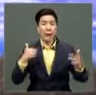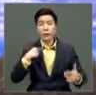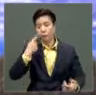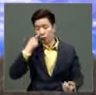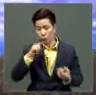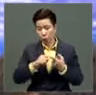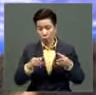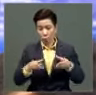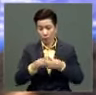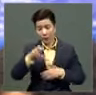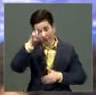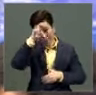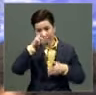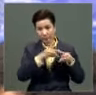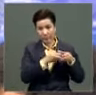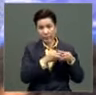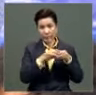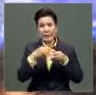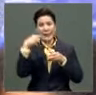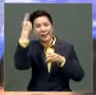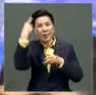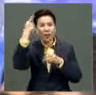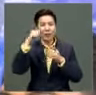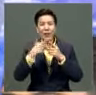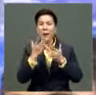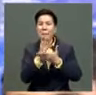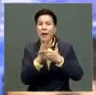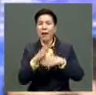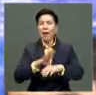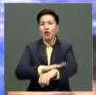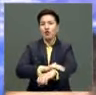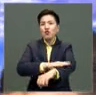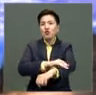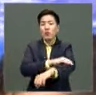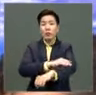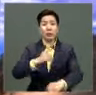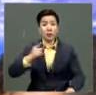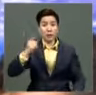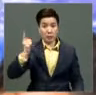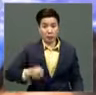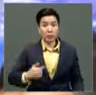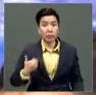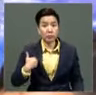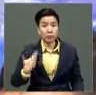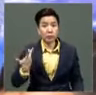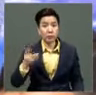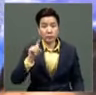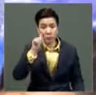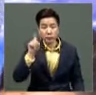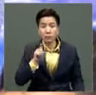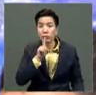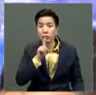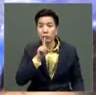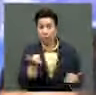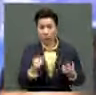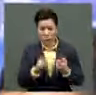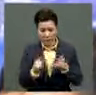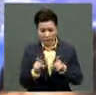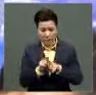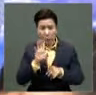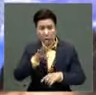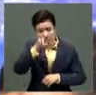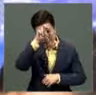คณะของชาวอียิปต์เนี่ยฮะได้ไปเที่ยวสถานบันเทิงในกึ่งของอาบอบนวดด้วยข้อเท็จจริงเป็นยังไงบ้างครับแล้วก็ขณะนี้เนี่ยเคสของ